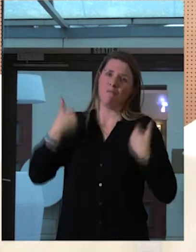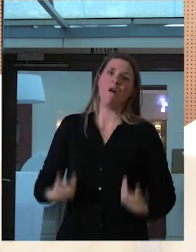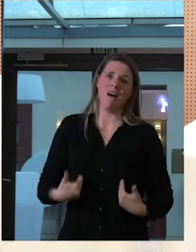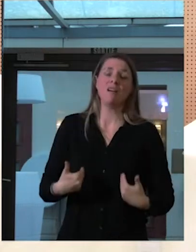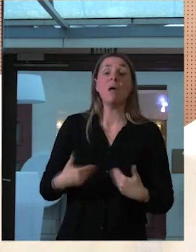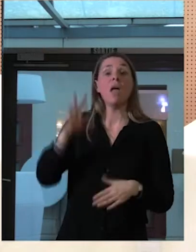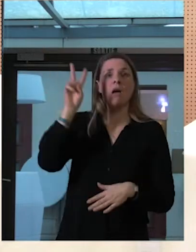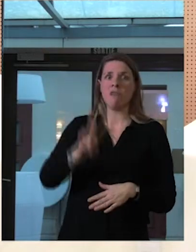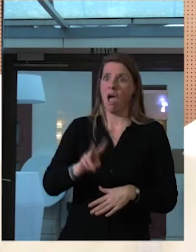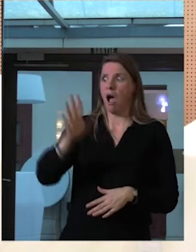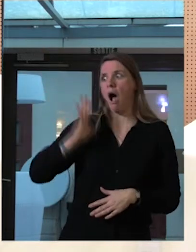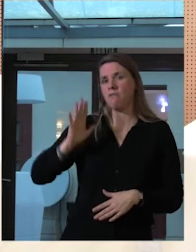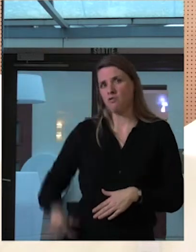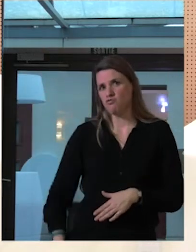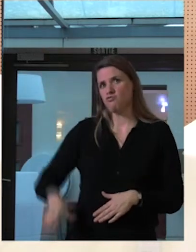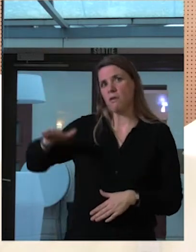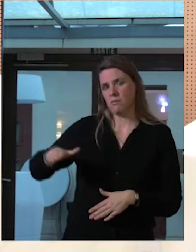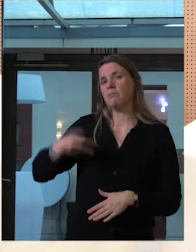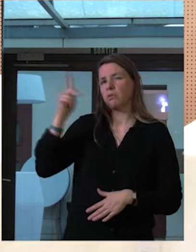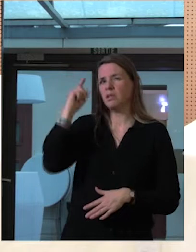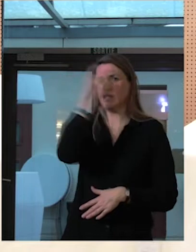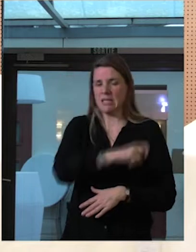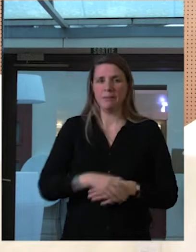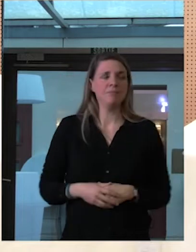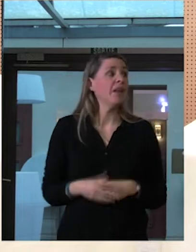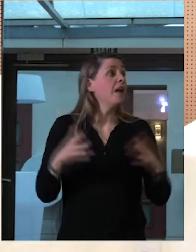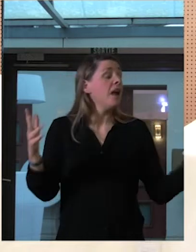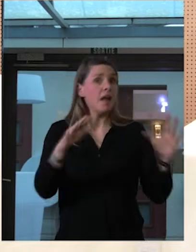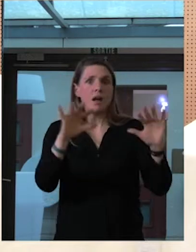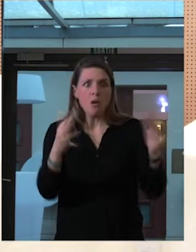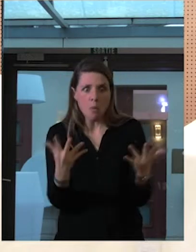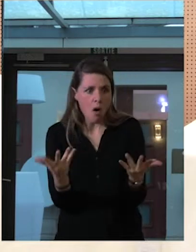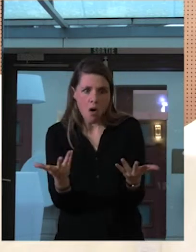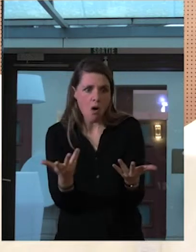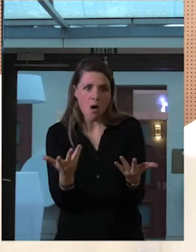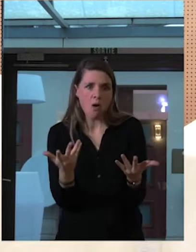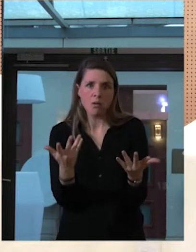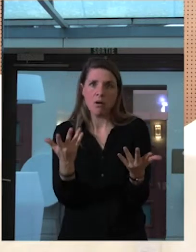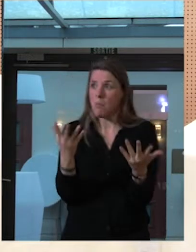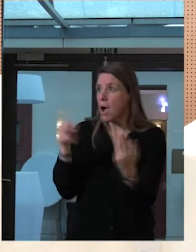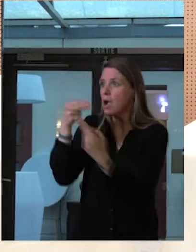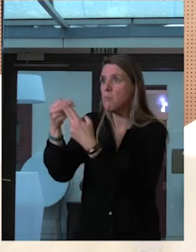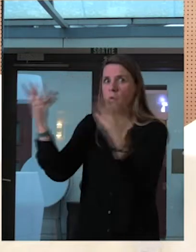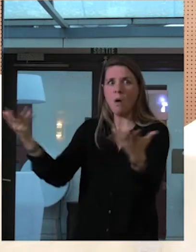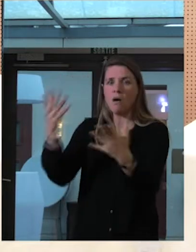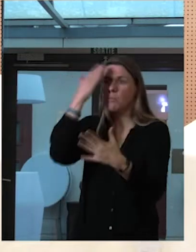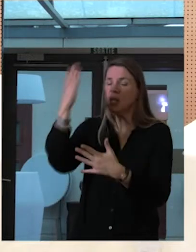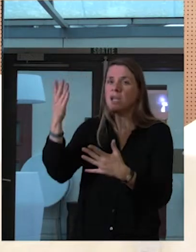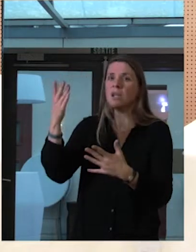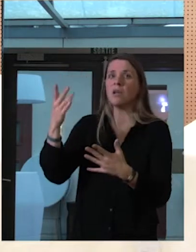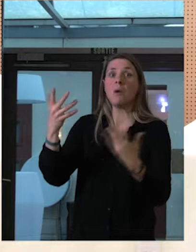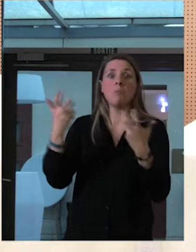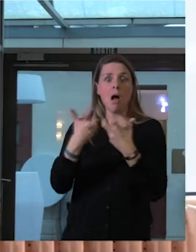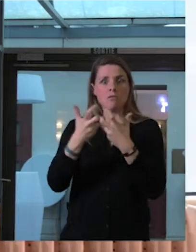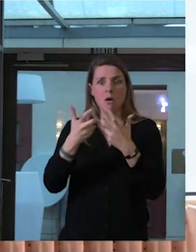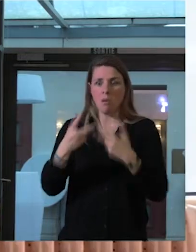plus jeune, ça a été un petit peu plus difficile. Et comment est-ce qu'on fait face justement à ce genre de réflexion, surtout, je pense à la période du collège